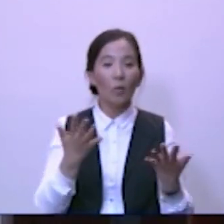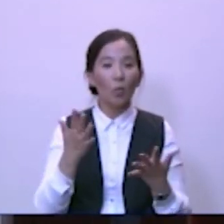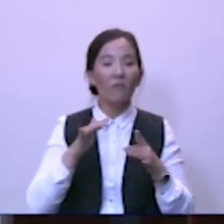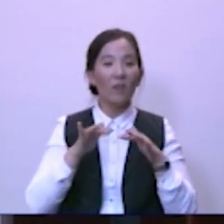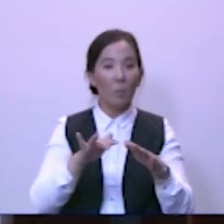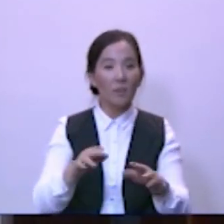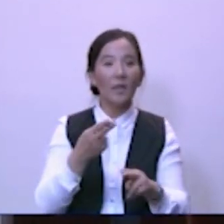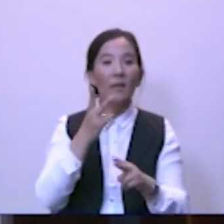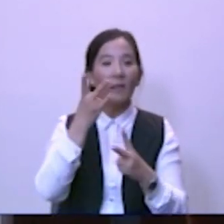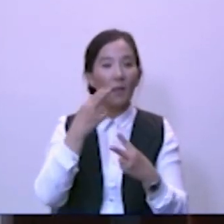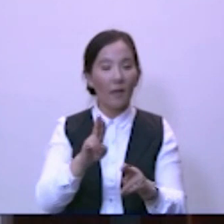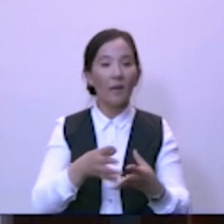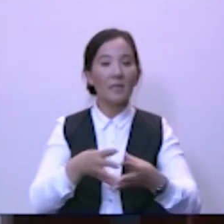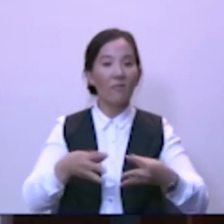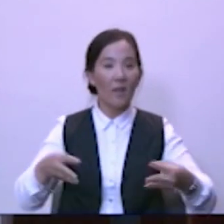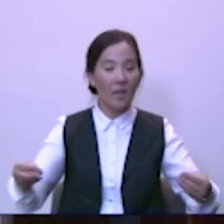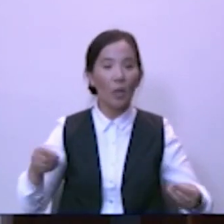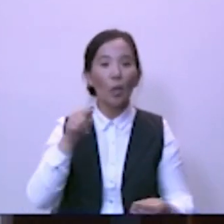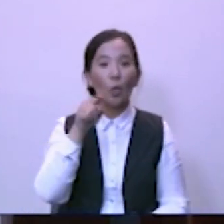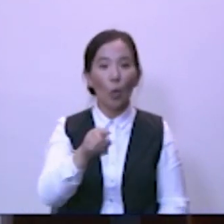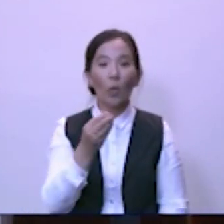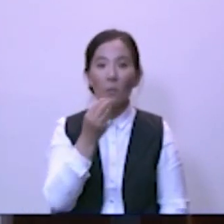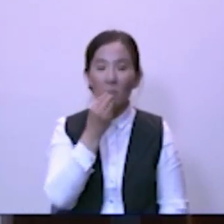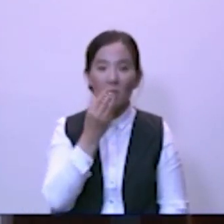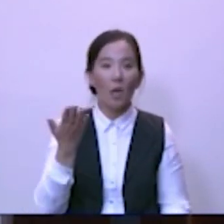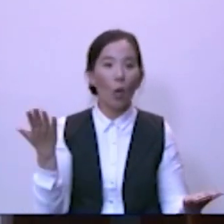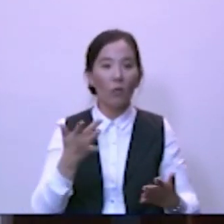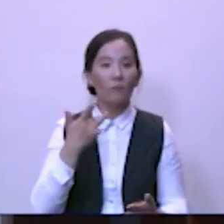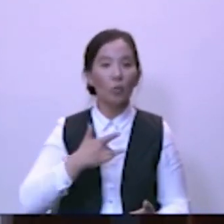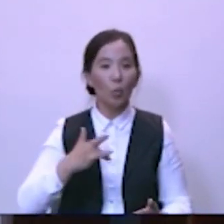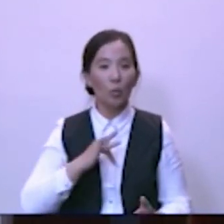растворения той пище который к нам попадает